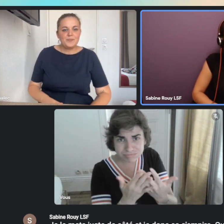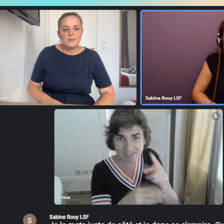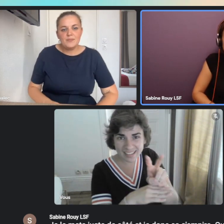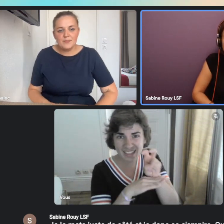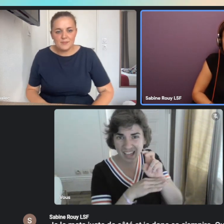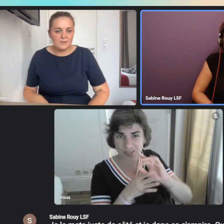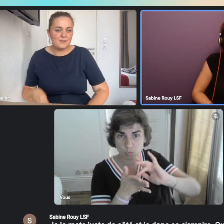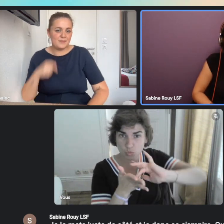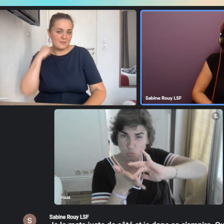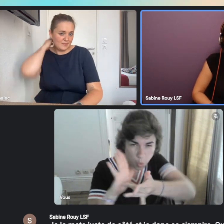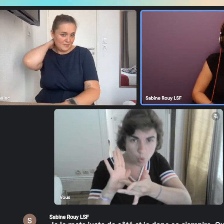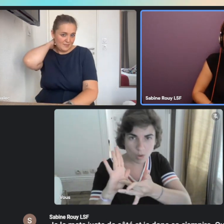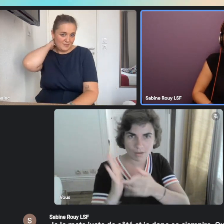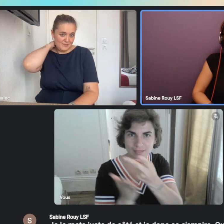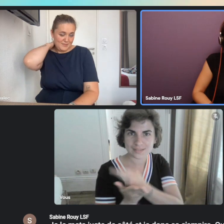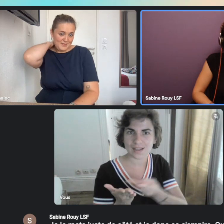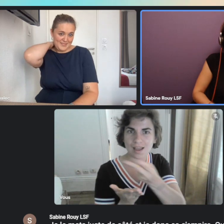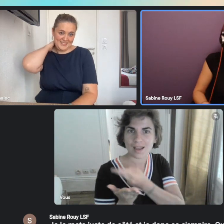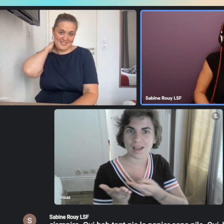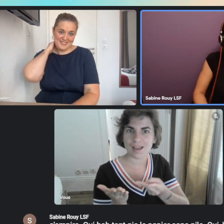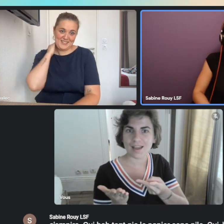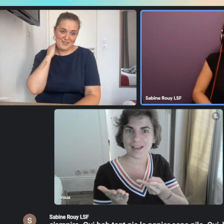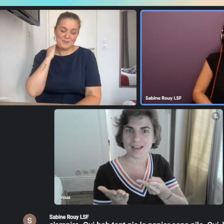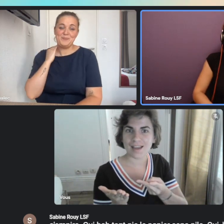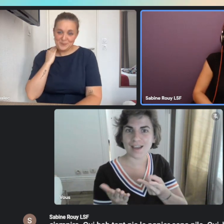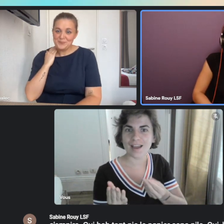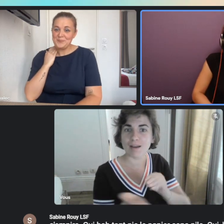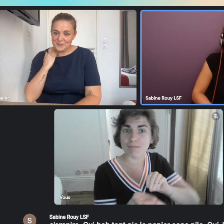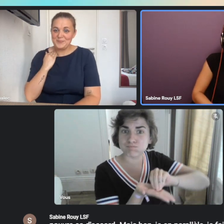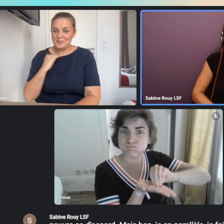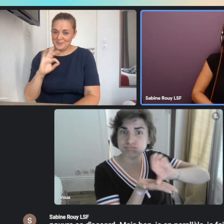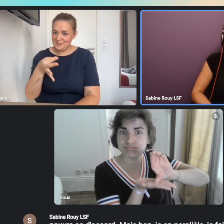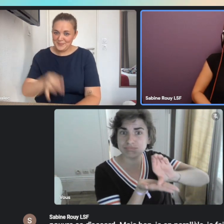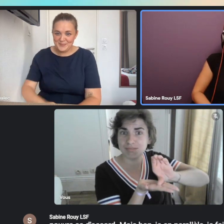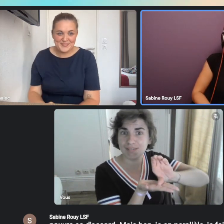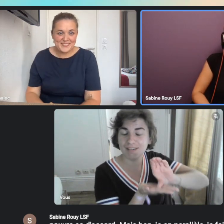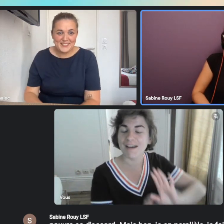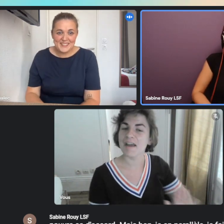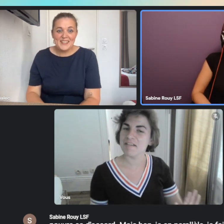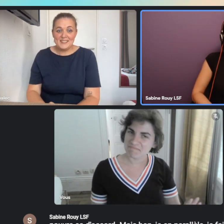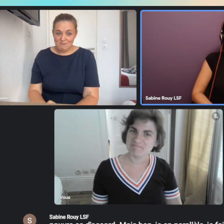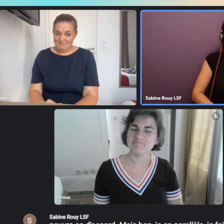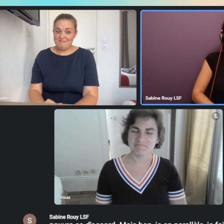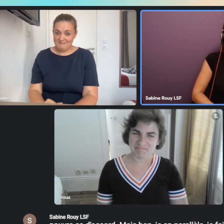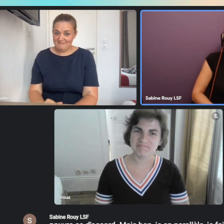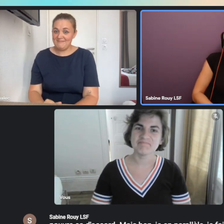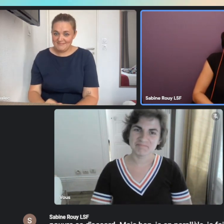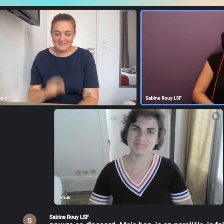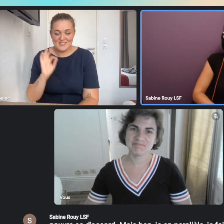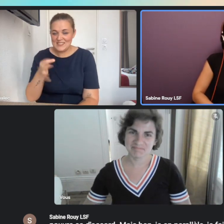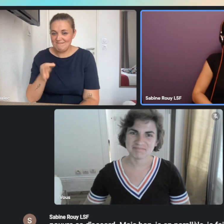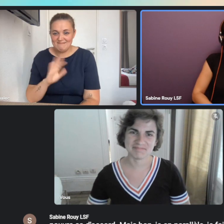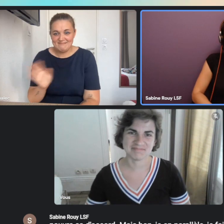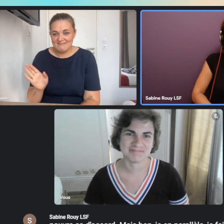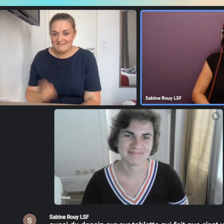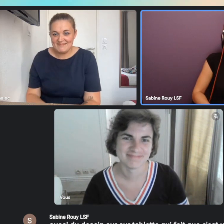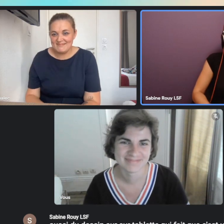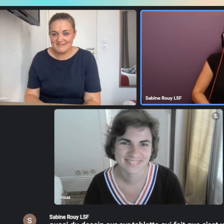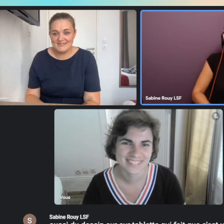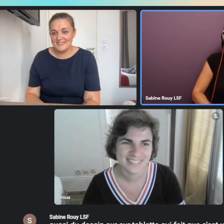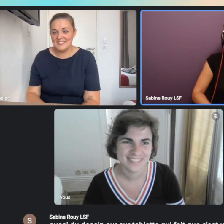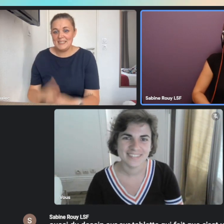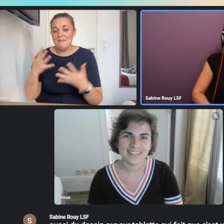J'ajoute donc toi-même, tu disais jusque-là, tu avais gardé tous tes dessins, c'est ça? Donc ça a dû s'empiler, hein? Oui. Oui, oui,